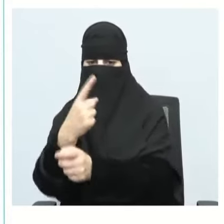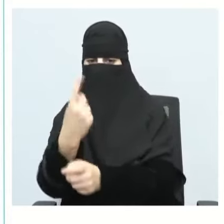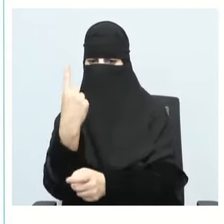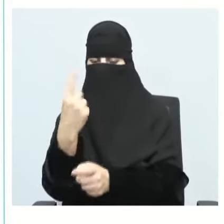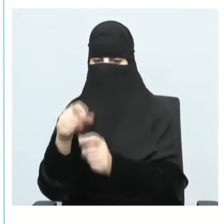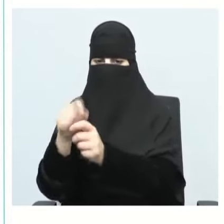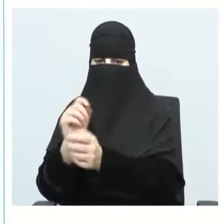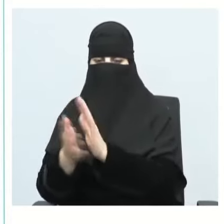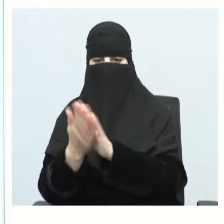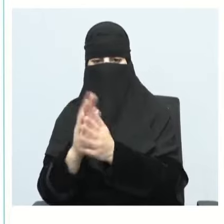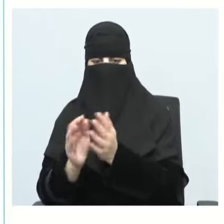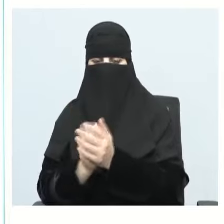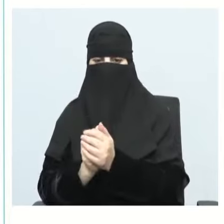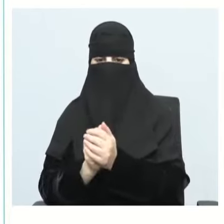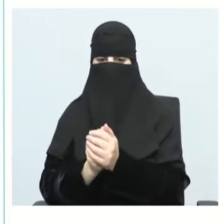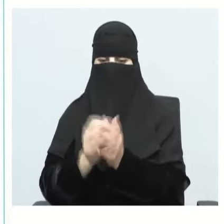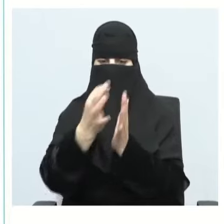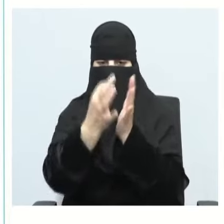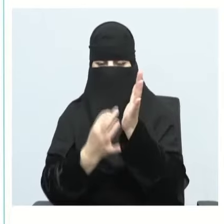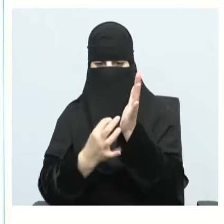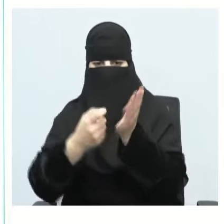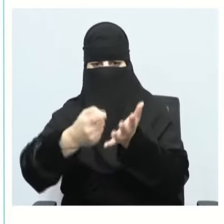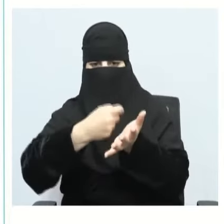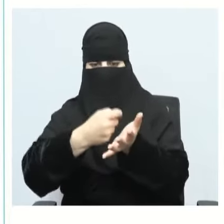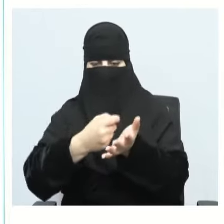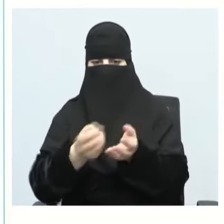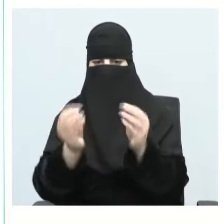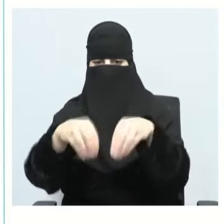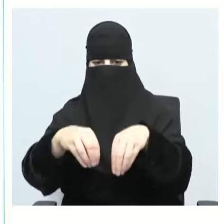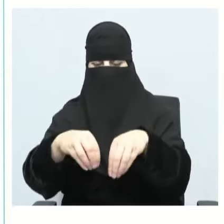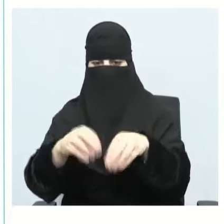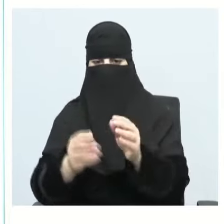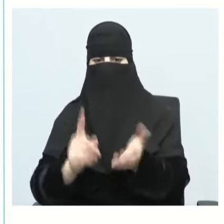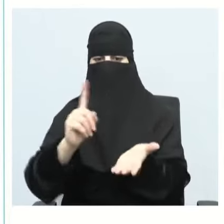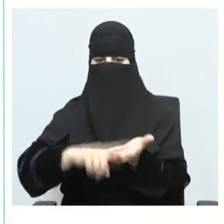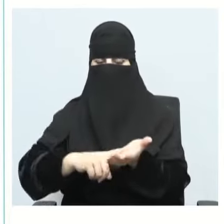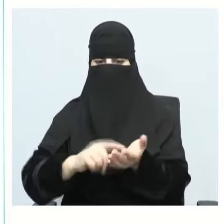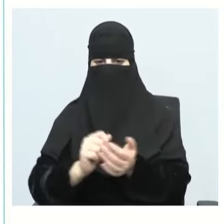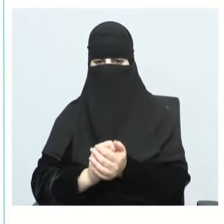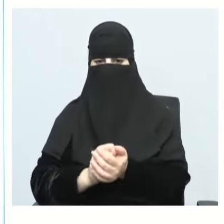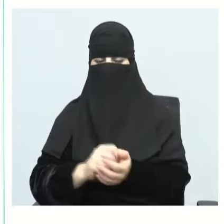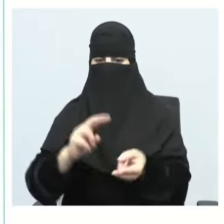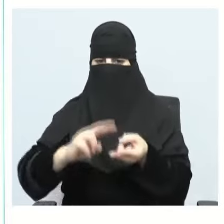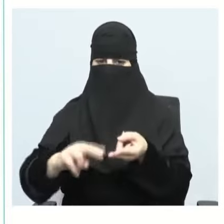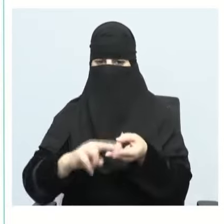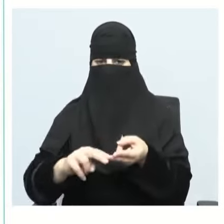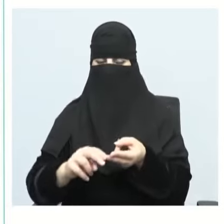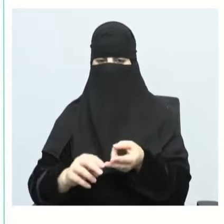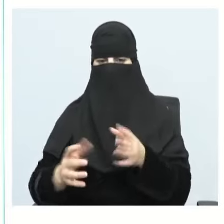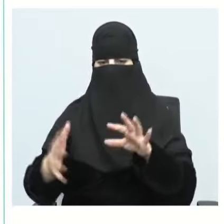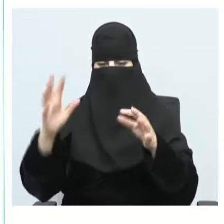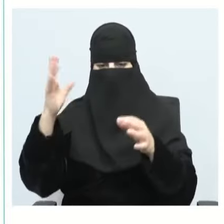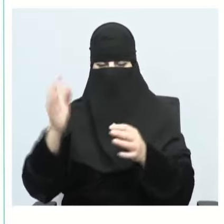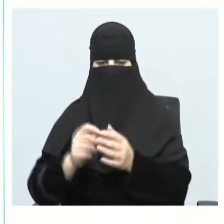اذا خلصنا شروط المكتوب عندك في المعطيات بعد ما تاكدنا خلاص معقول